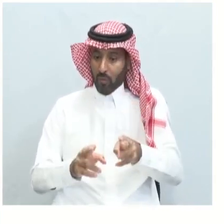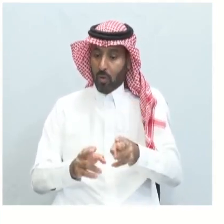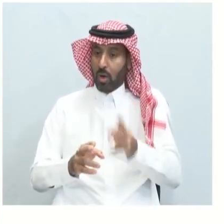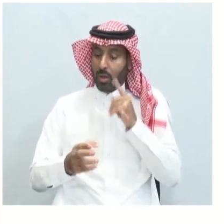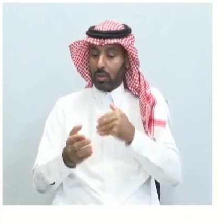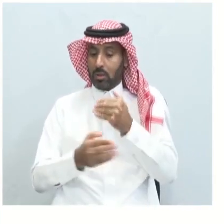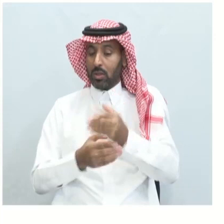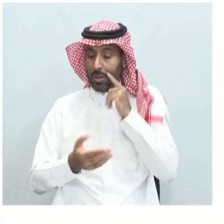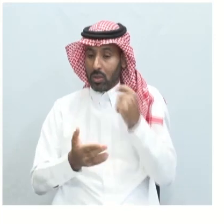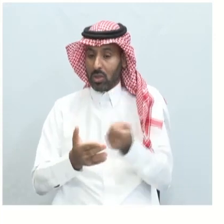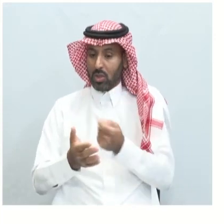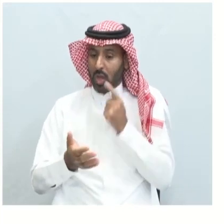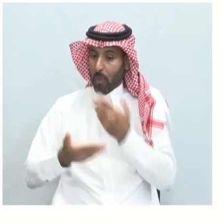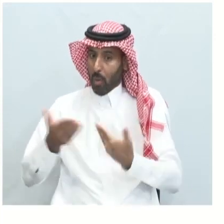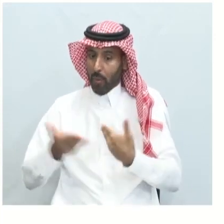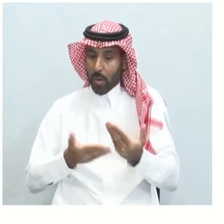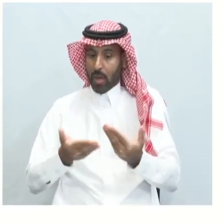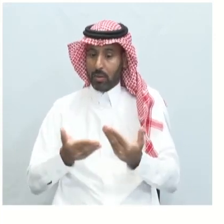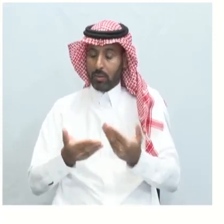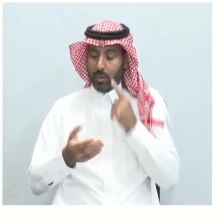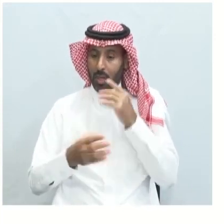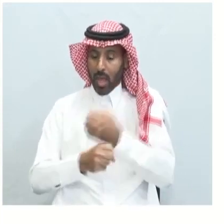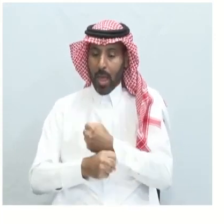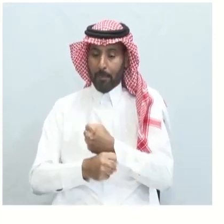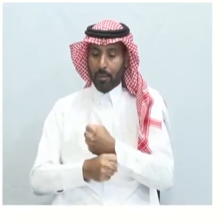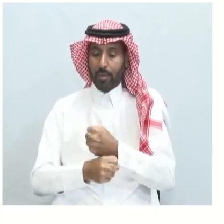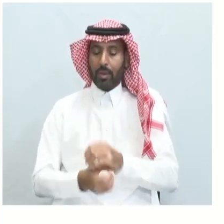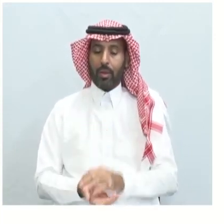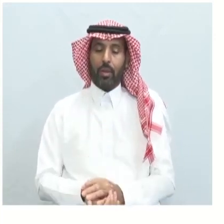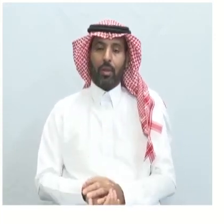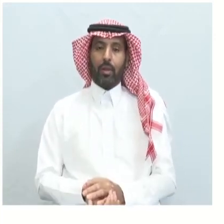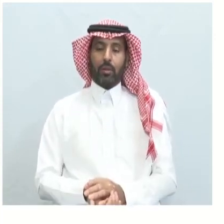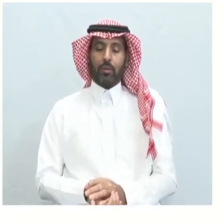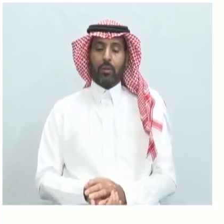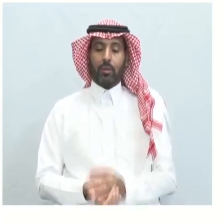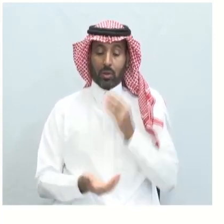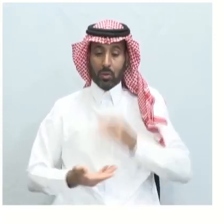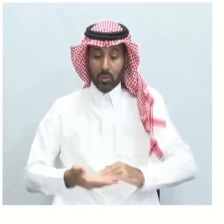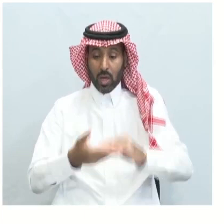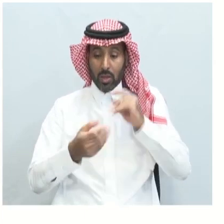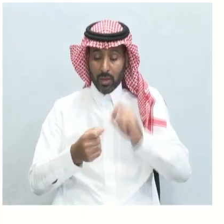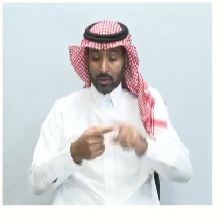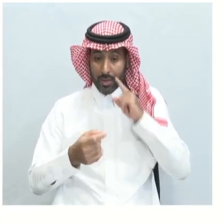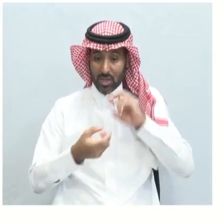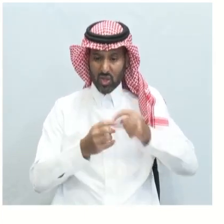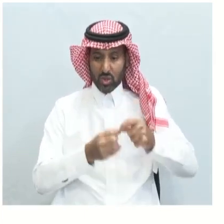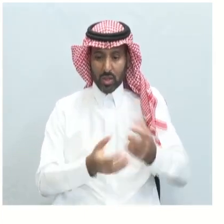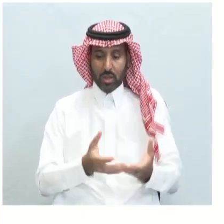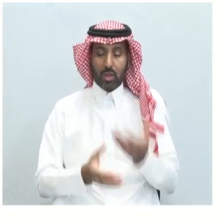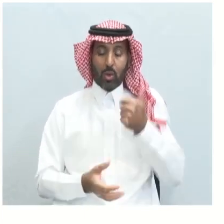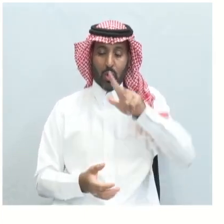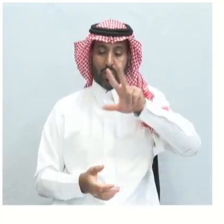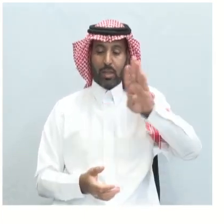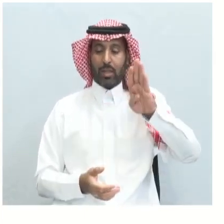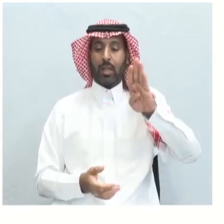يستخدم لتسجيل المعاملات بشكل امن تساعد تقنيه سلسله الكتل في